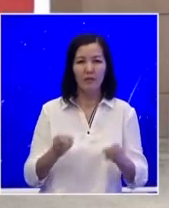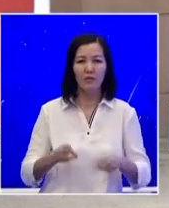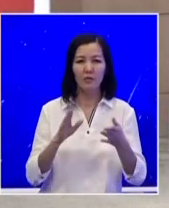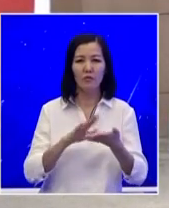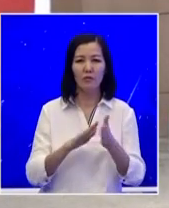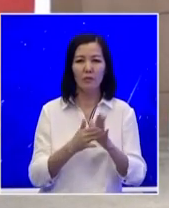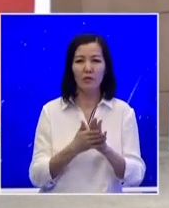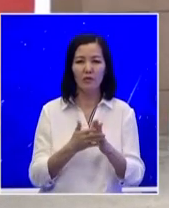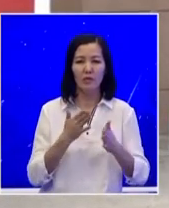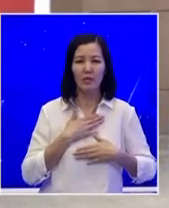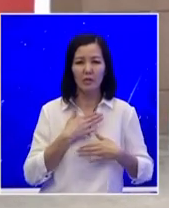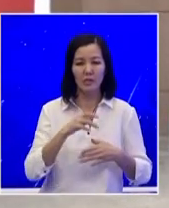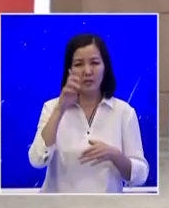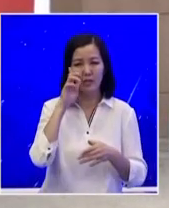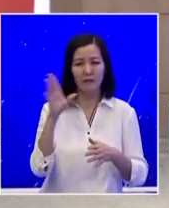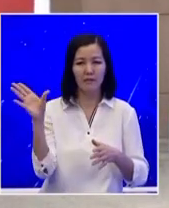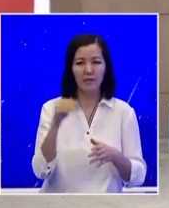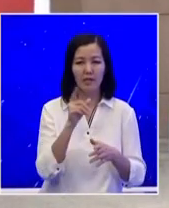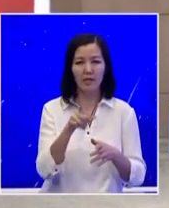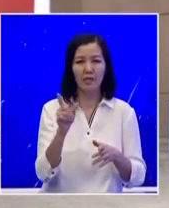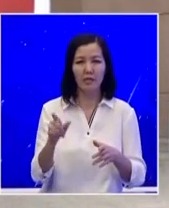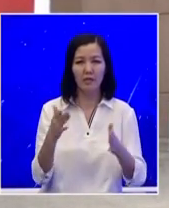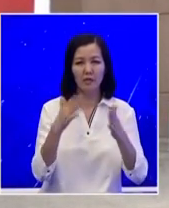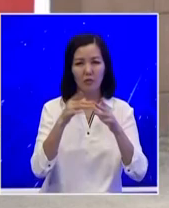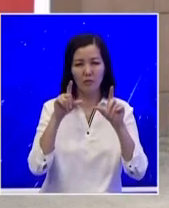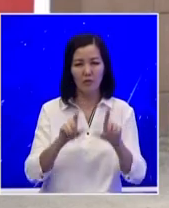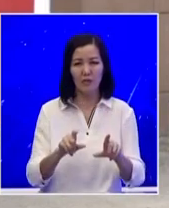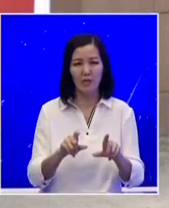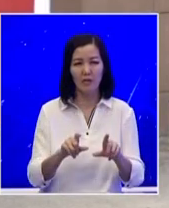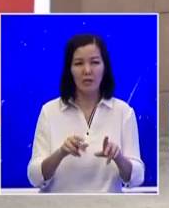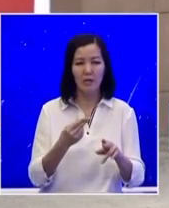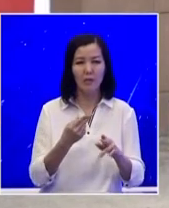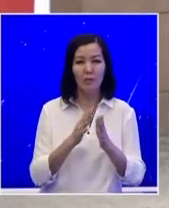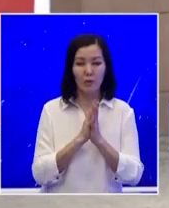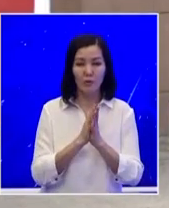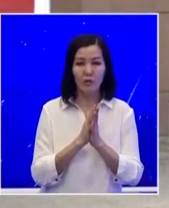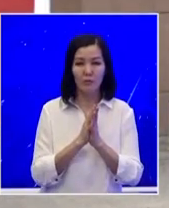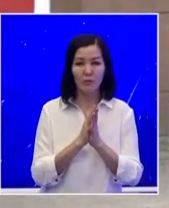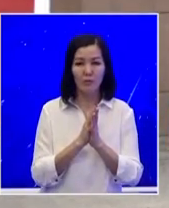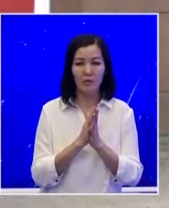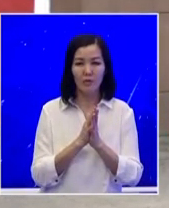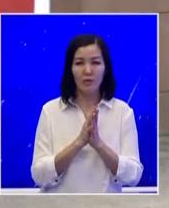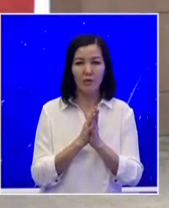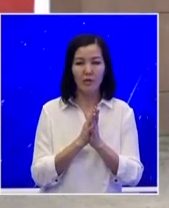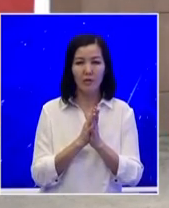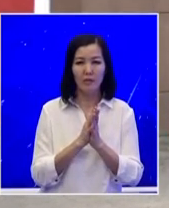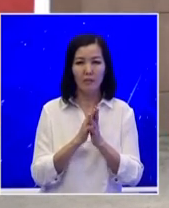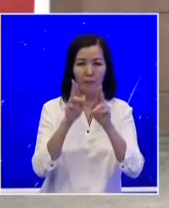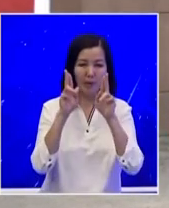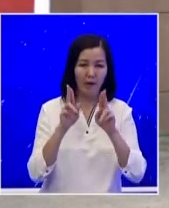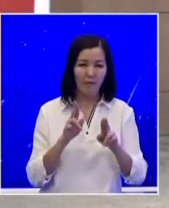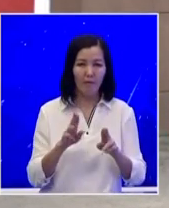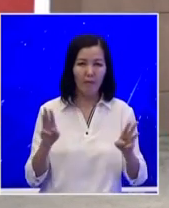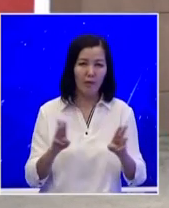стране все граждане находятся в домах. В связи с этим просим всех граждан соблюдать правила